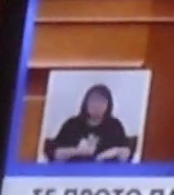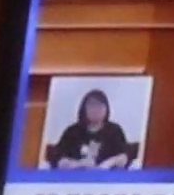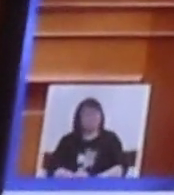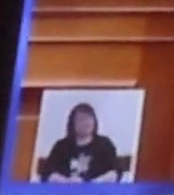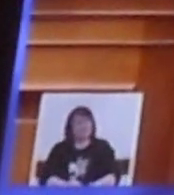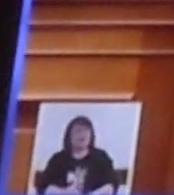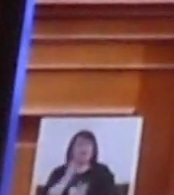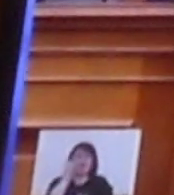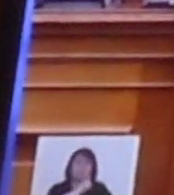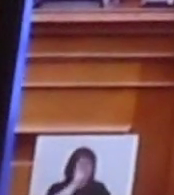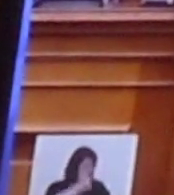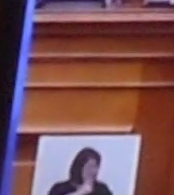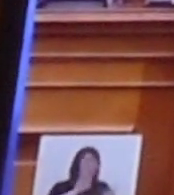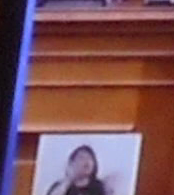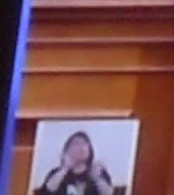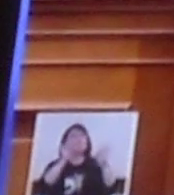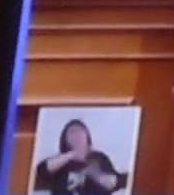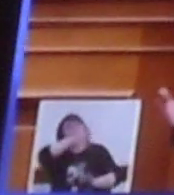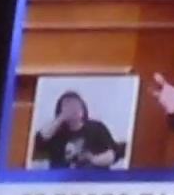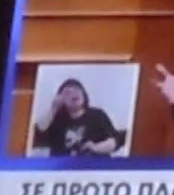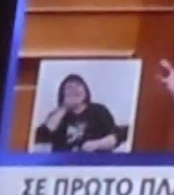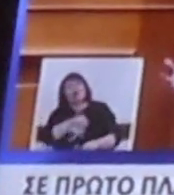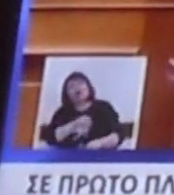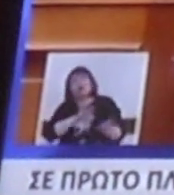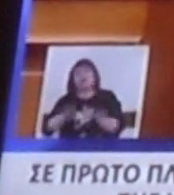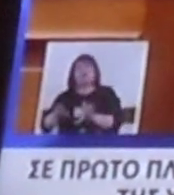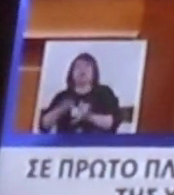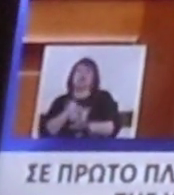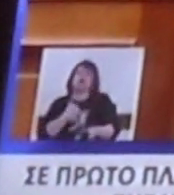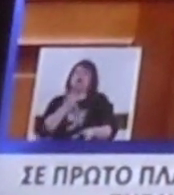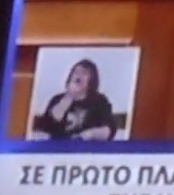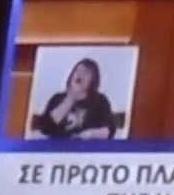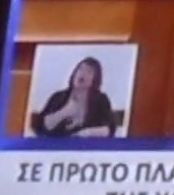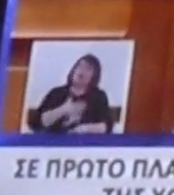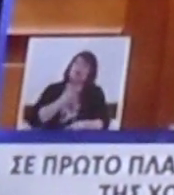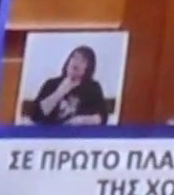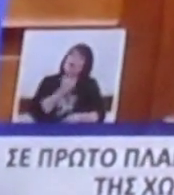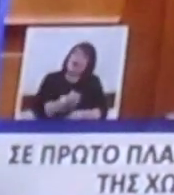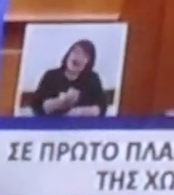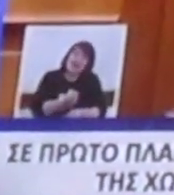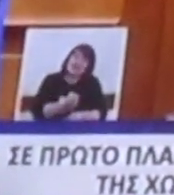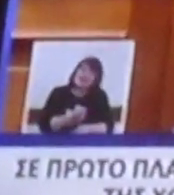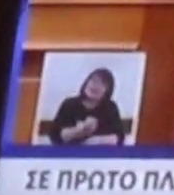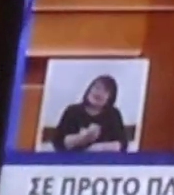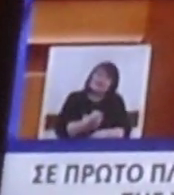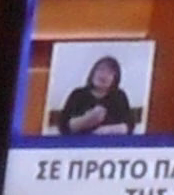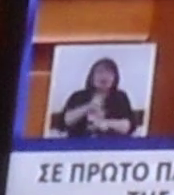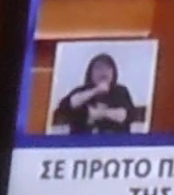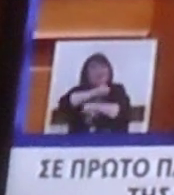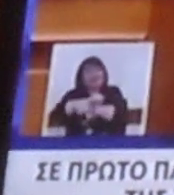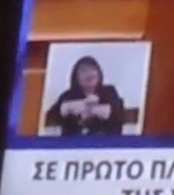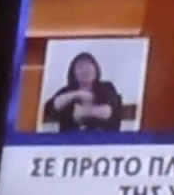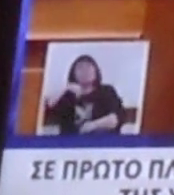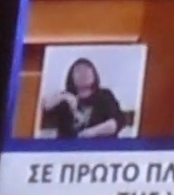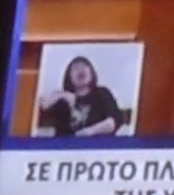Θέλει σεβασμό η πολιτική, αν δεν είναι καψαμπίλη και αιχείο. Δεν είναι απλή υπόθεση. Δεν παίζουμε τένις. Θέλει σεβασμό. Θέλει να